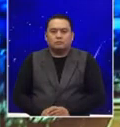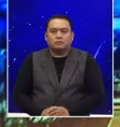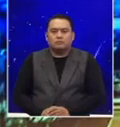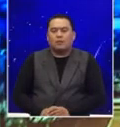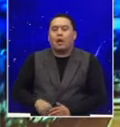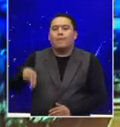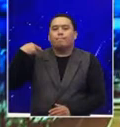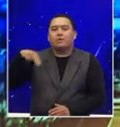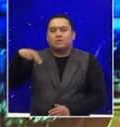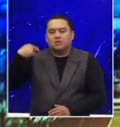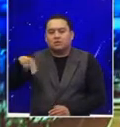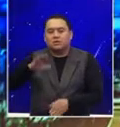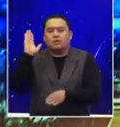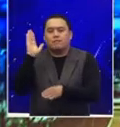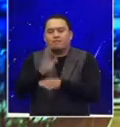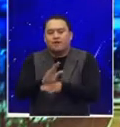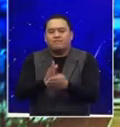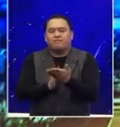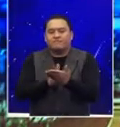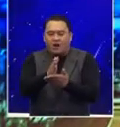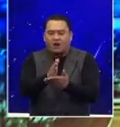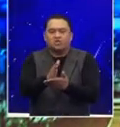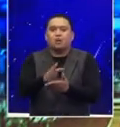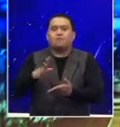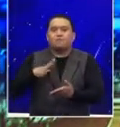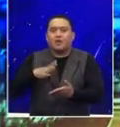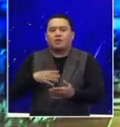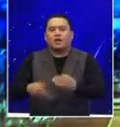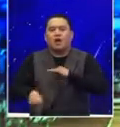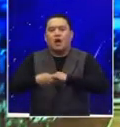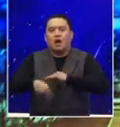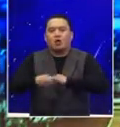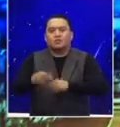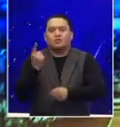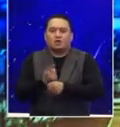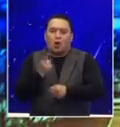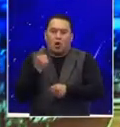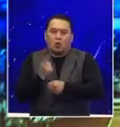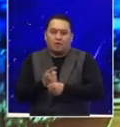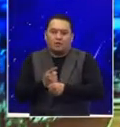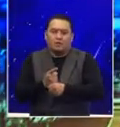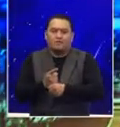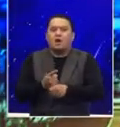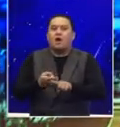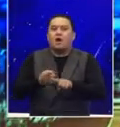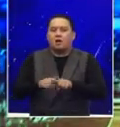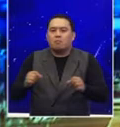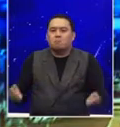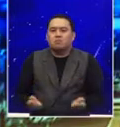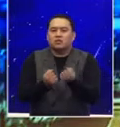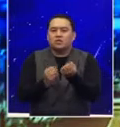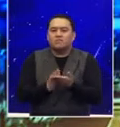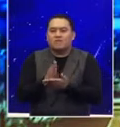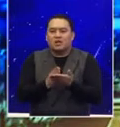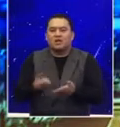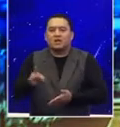Страна без коррупции. Одно из важных направлений послания президента призывает общество к борьбе с антисоциальным явлением. Его поддерживают и